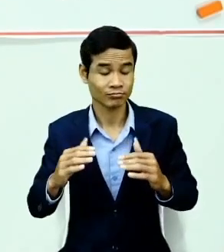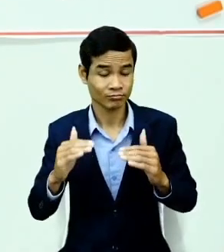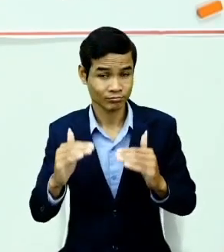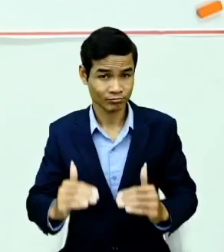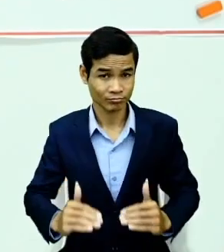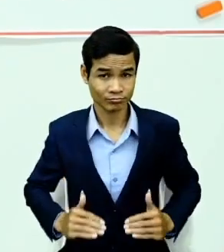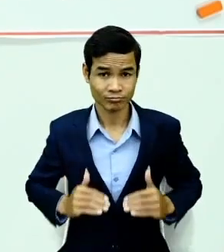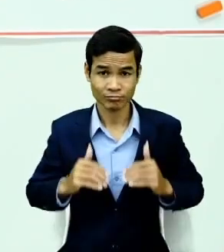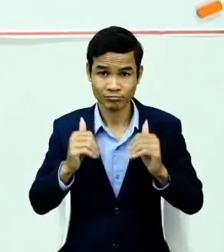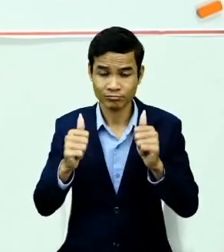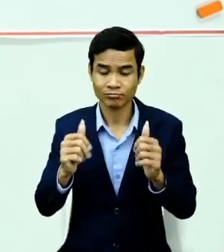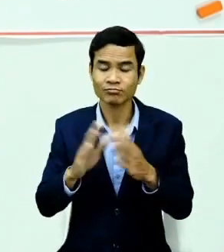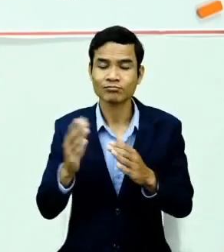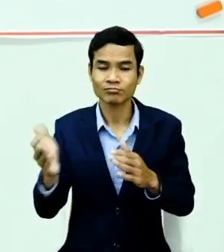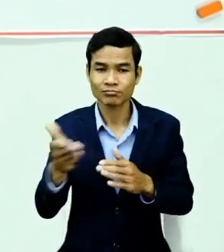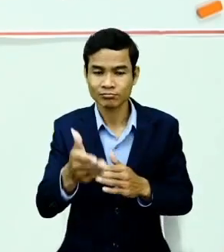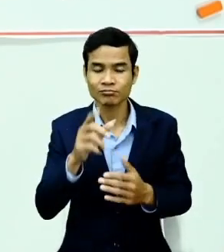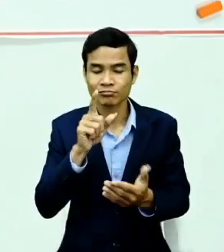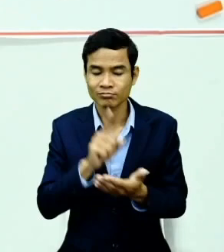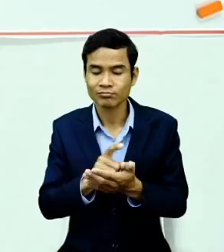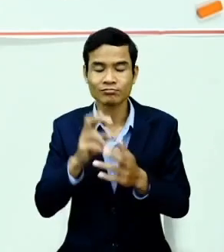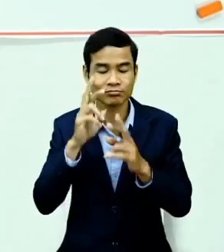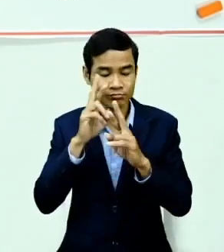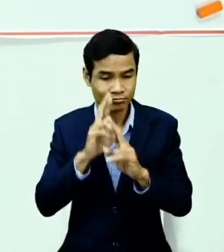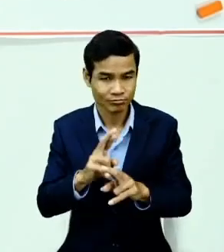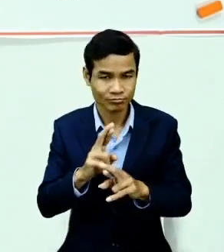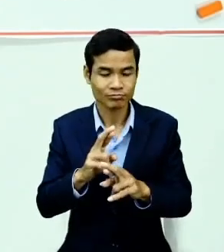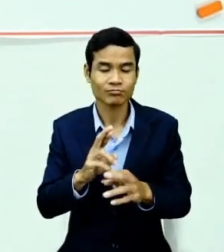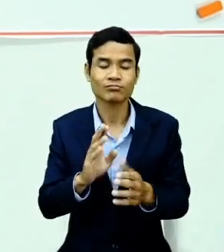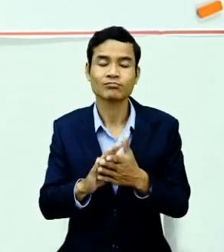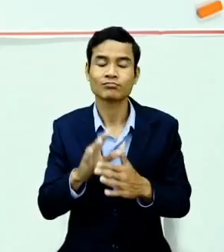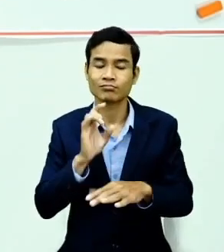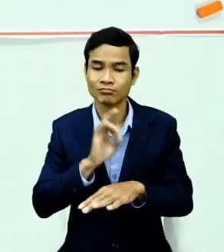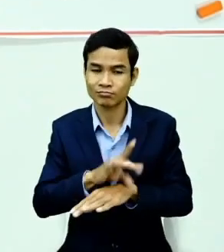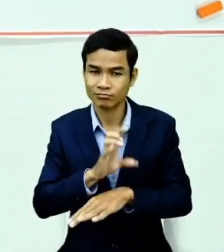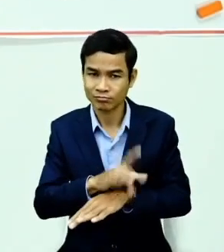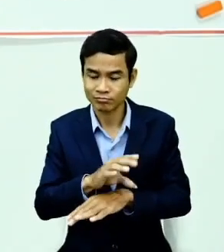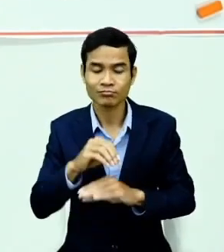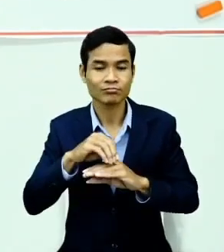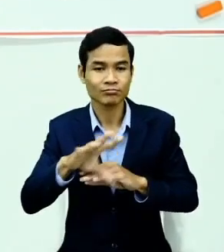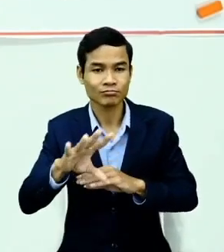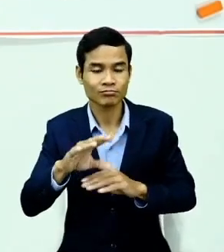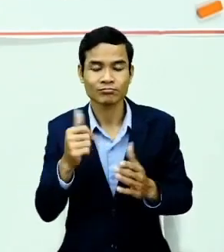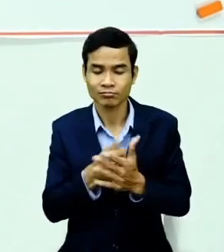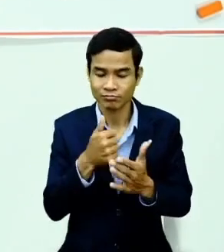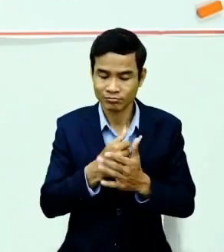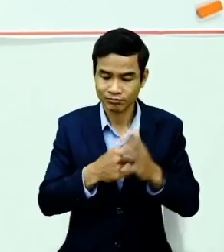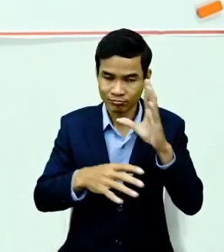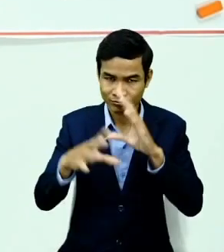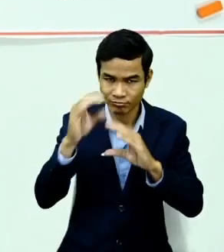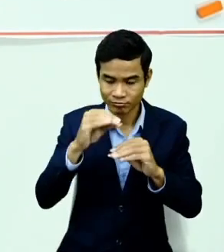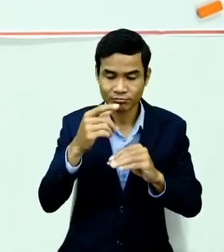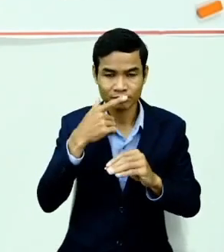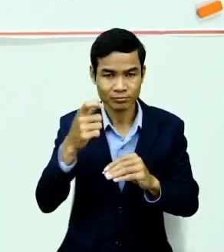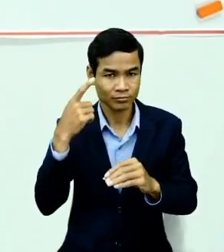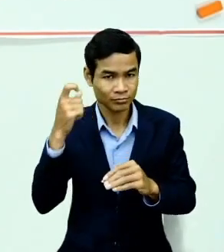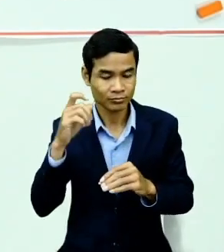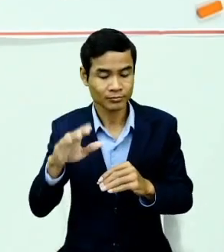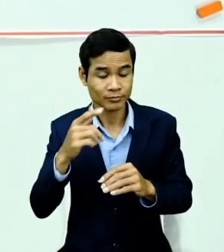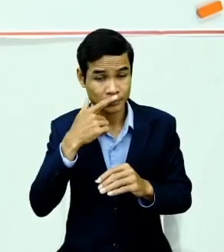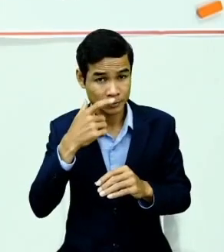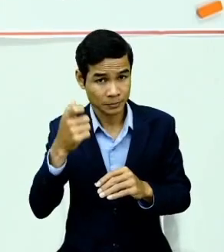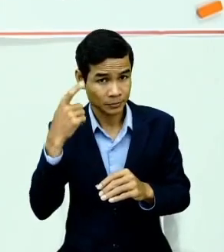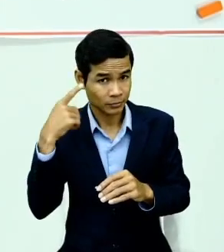con nữa nè con trời chơi sập đầm bồ miên chá khát khao prang prai liền sốt chá hai mươi tiệt con